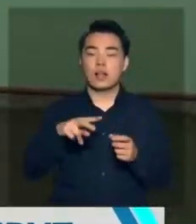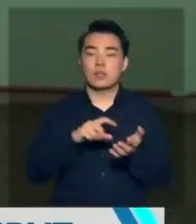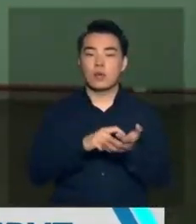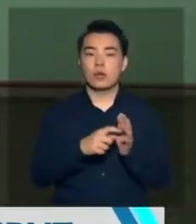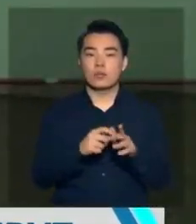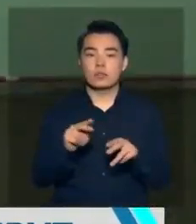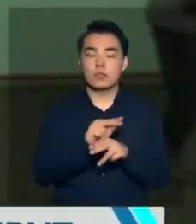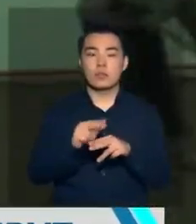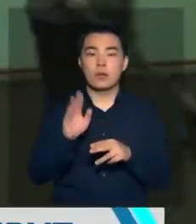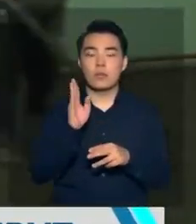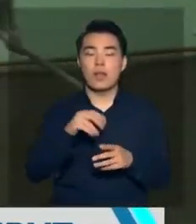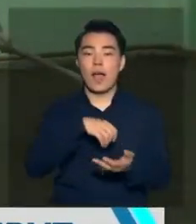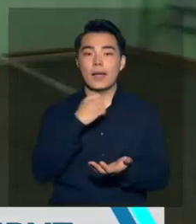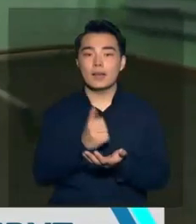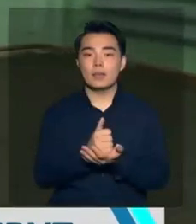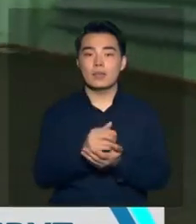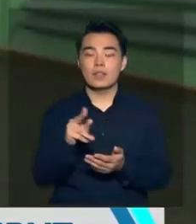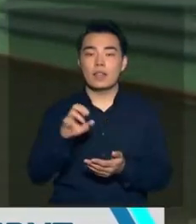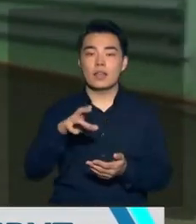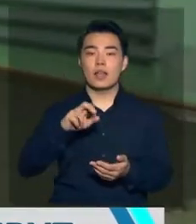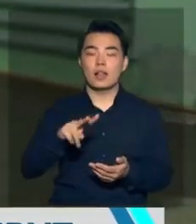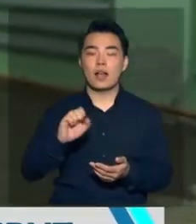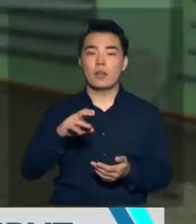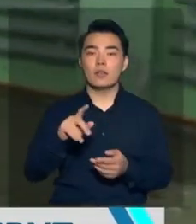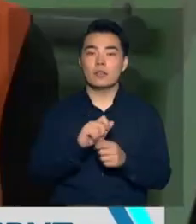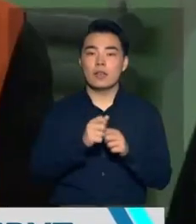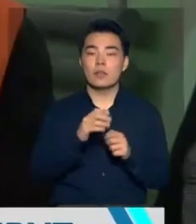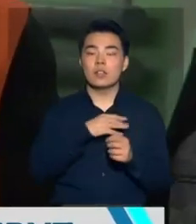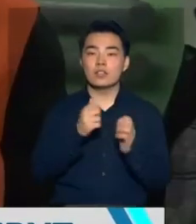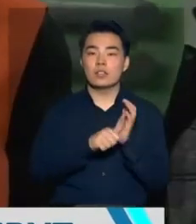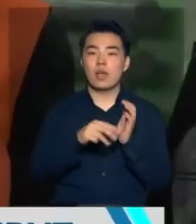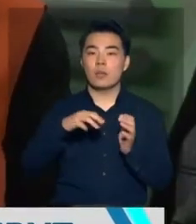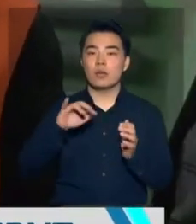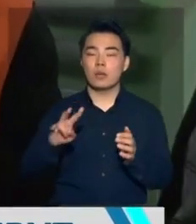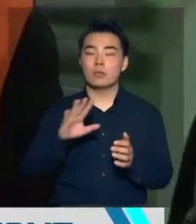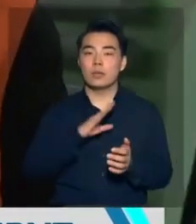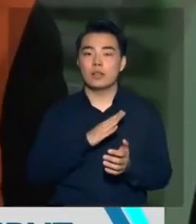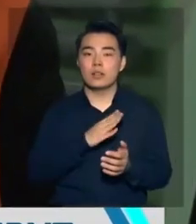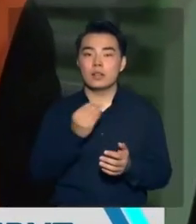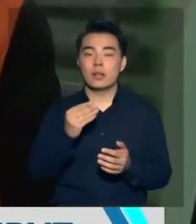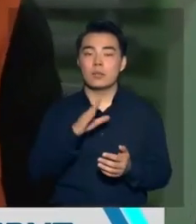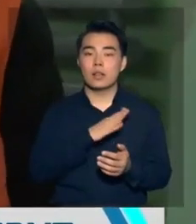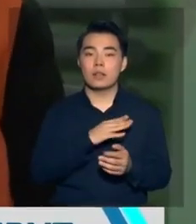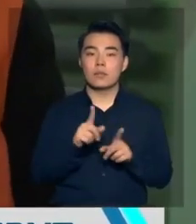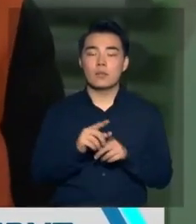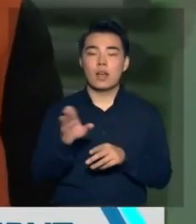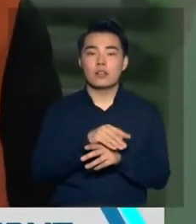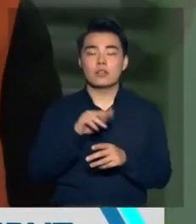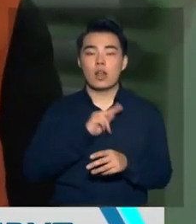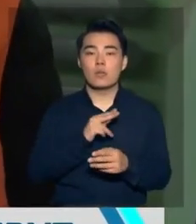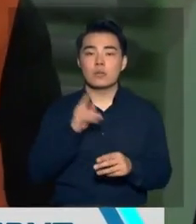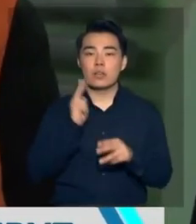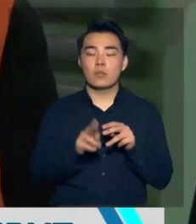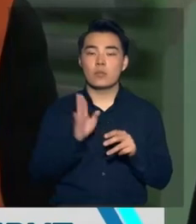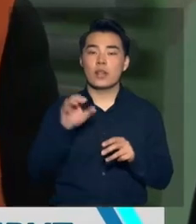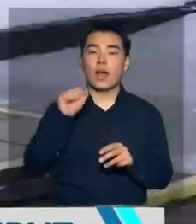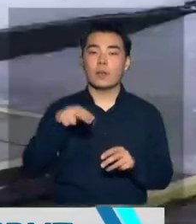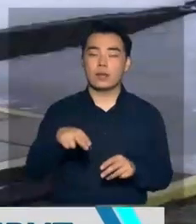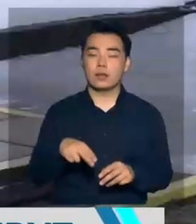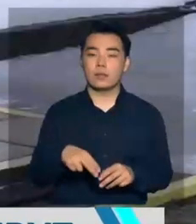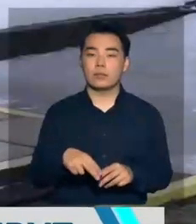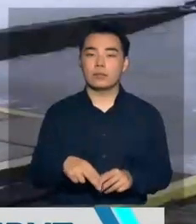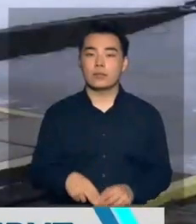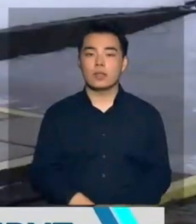ремонт по распоряжению акима области Даниила Ахметова было выделено 60 миллионов тенге. Подрядчики уверяют, что завершат работы к концу апреля.